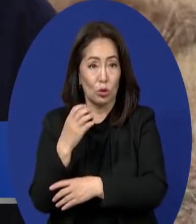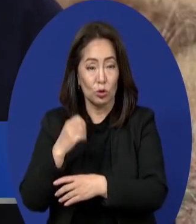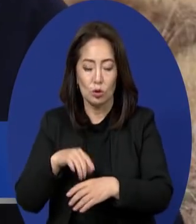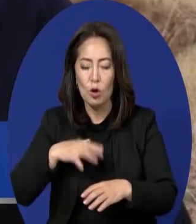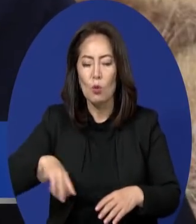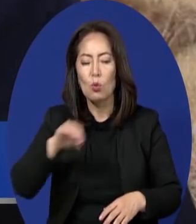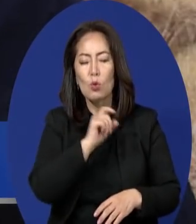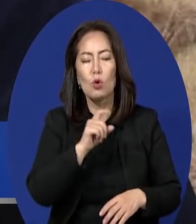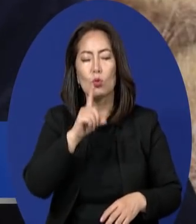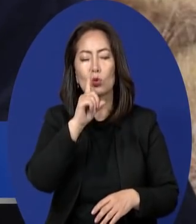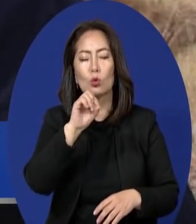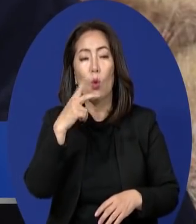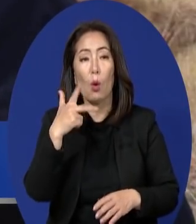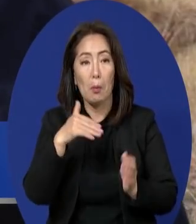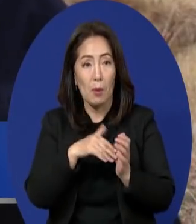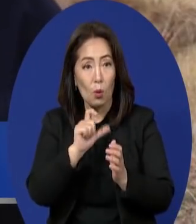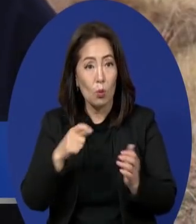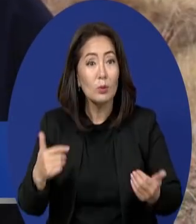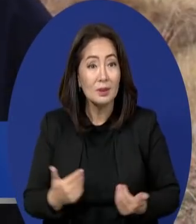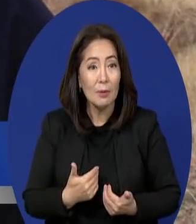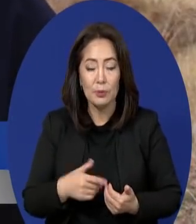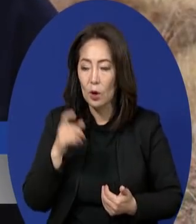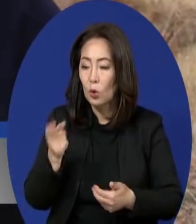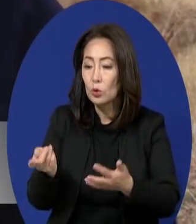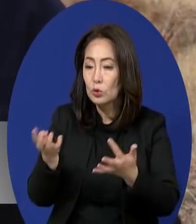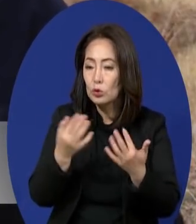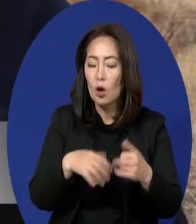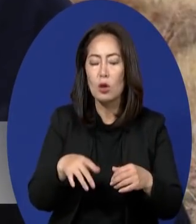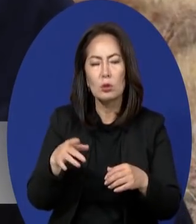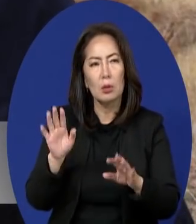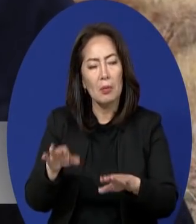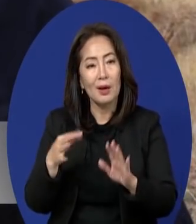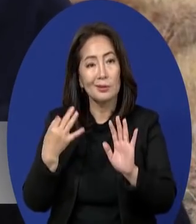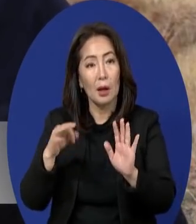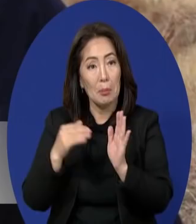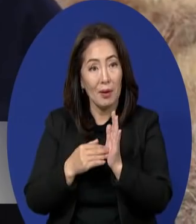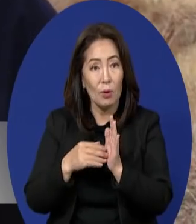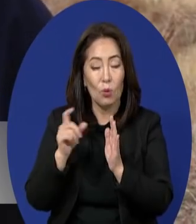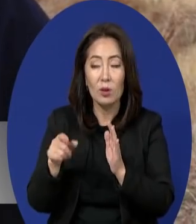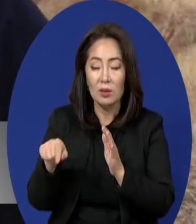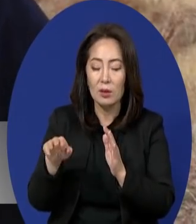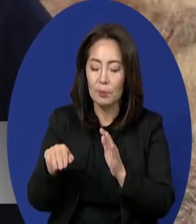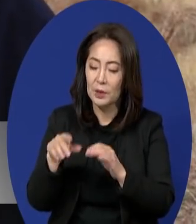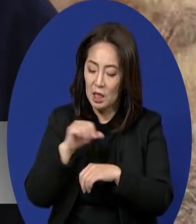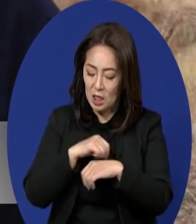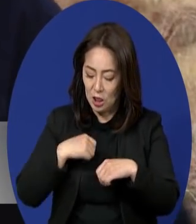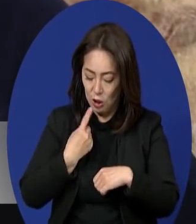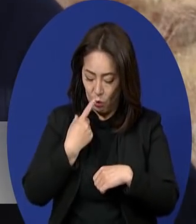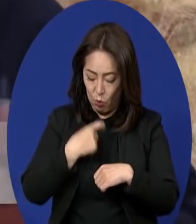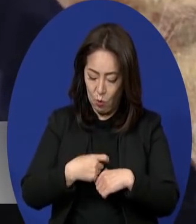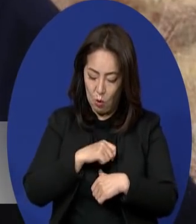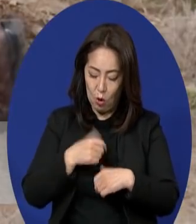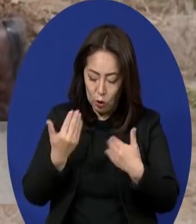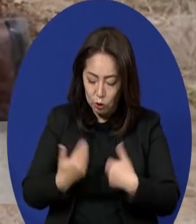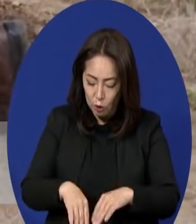103,000 хүнтэй. За тогтмол суурин байгаа хүний тооцоол одоо нэг 80 орчим мянга гэж тооцоол. Бид Дархан аймгийн хэмжээнд иргэн бүр одоо